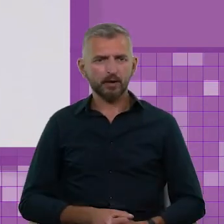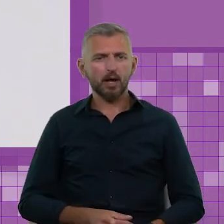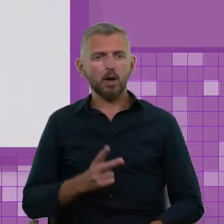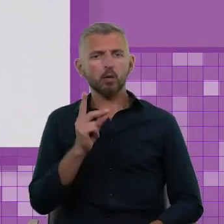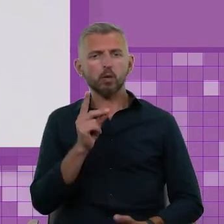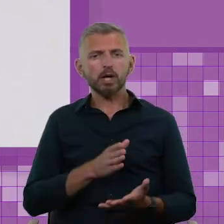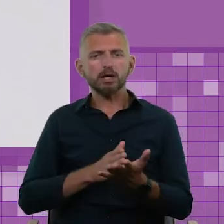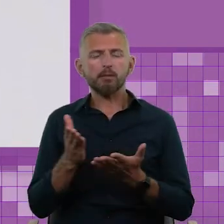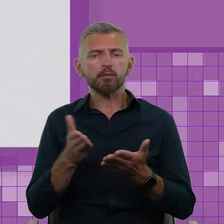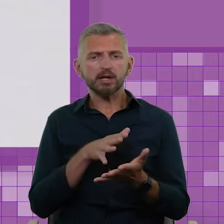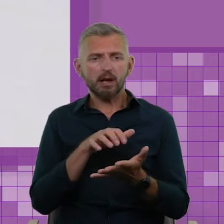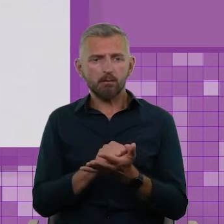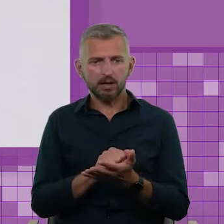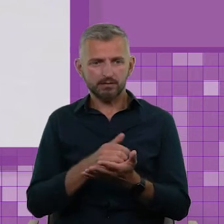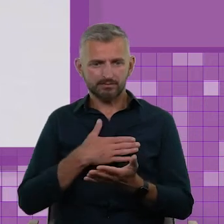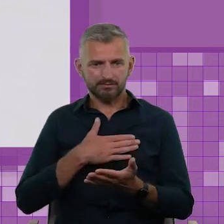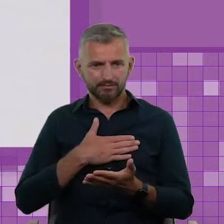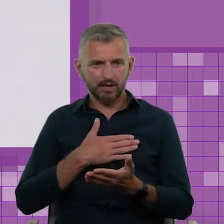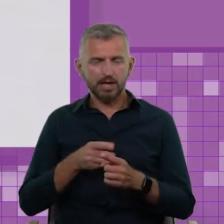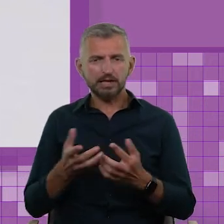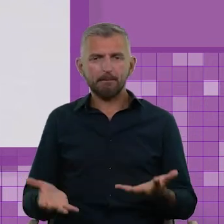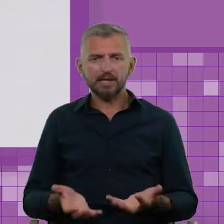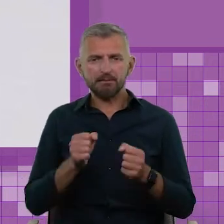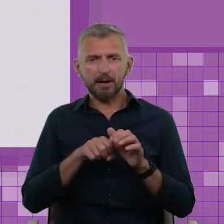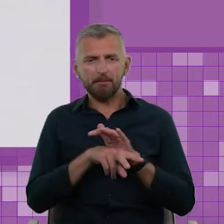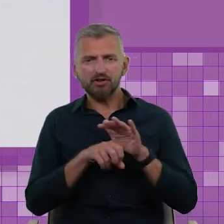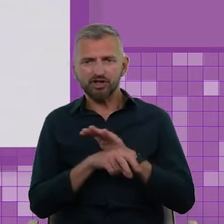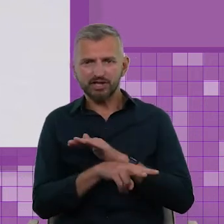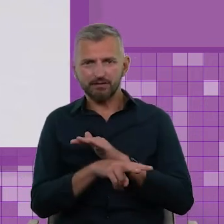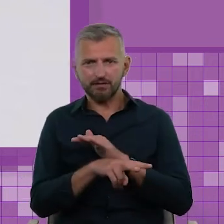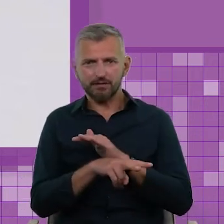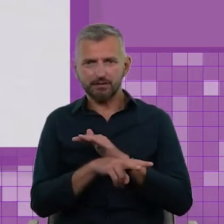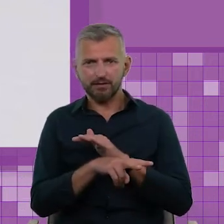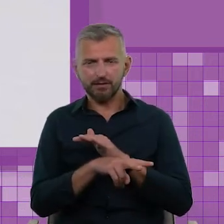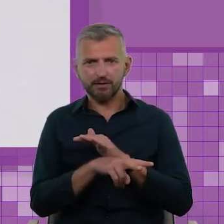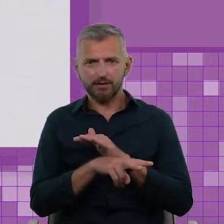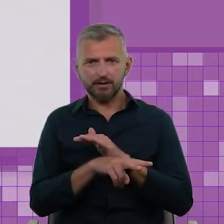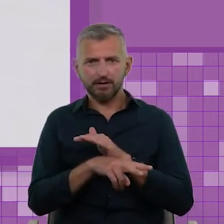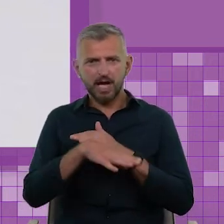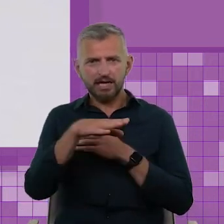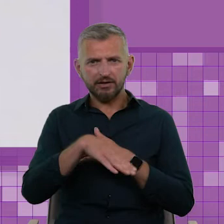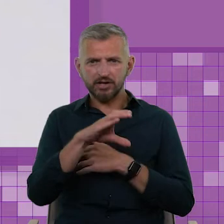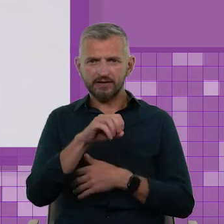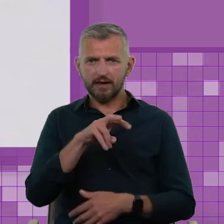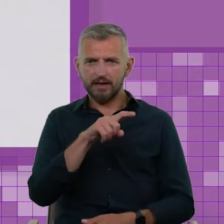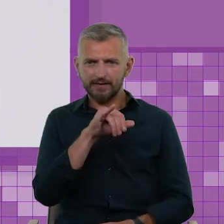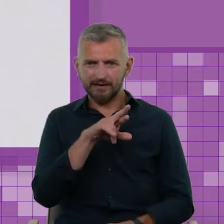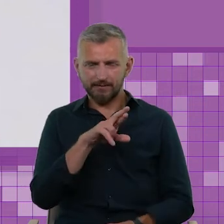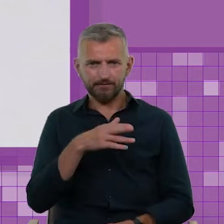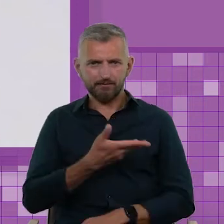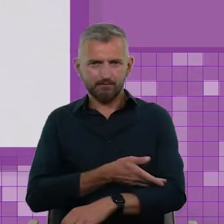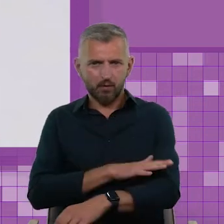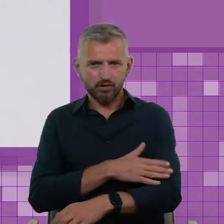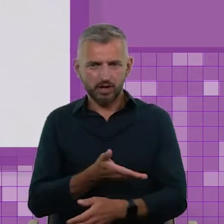Другий напрямок, яким займається Save Ukraine, це підтримка біженців у Дольному Шльомську, тобто це Нижня Силезія. Як ви знаєте,